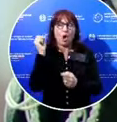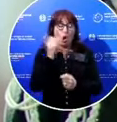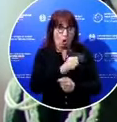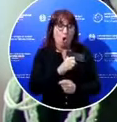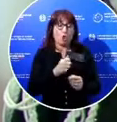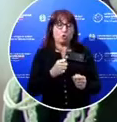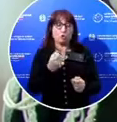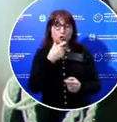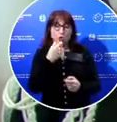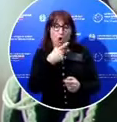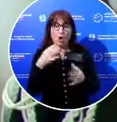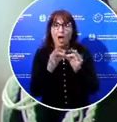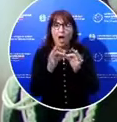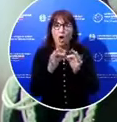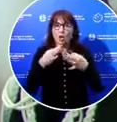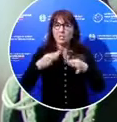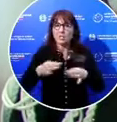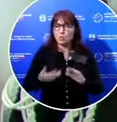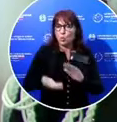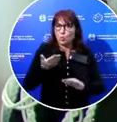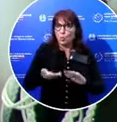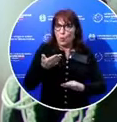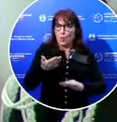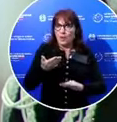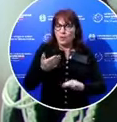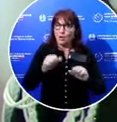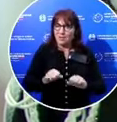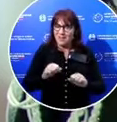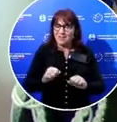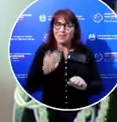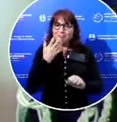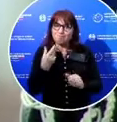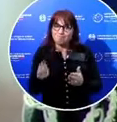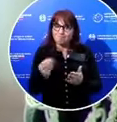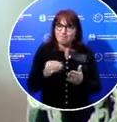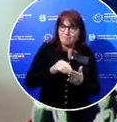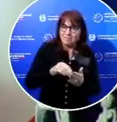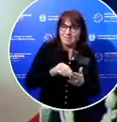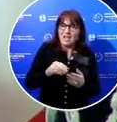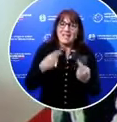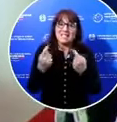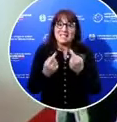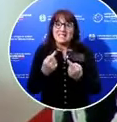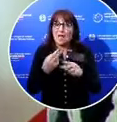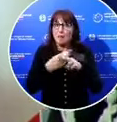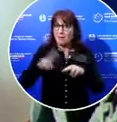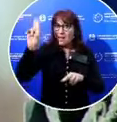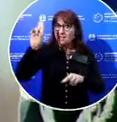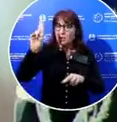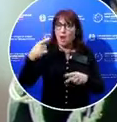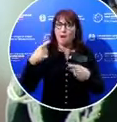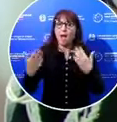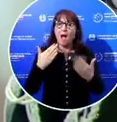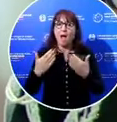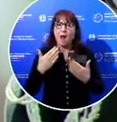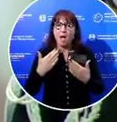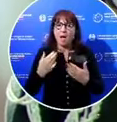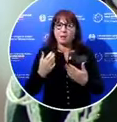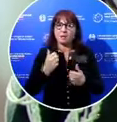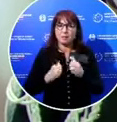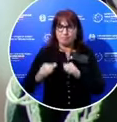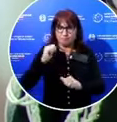ad un accordo con l'Istituto Superiore di Sanità, vogliamo implementare quello che è il Sistema Nazionale di Allerta Precoce in materia